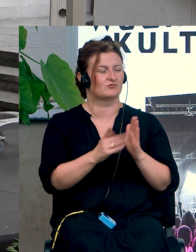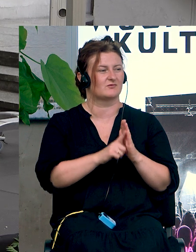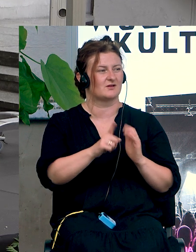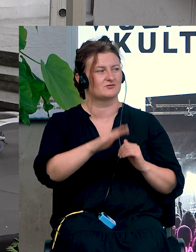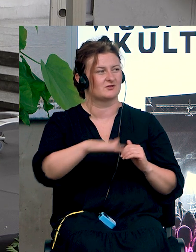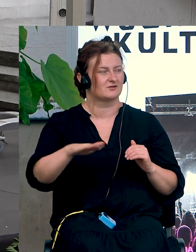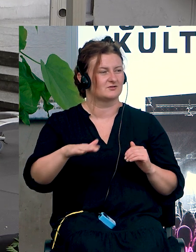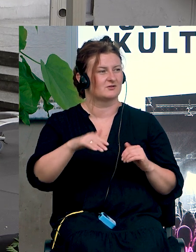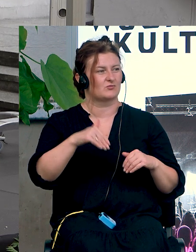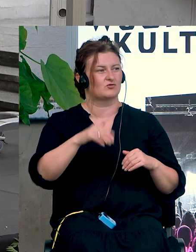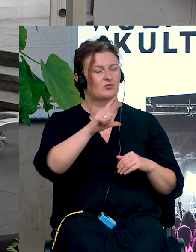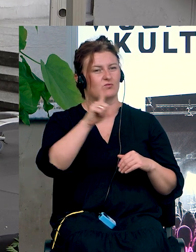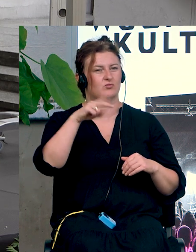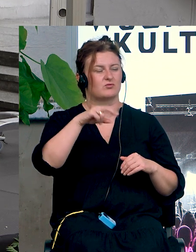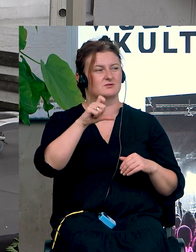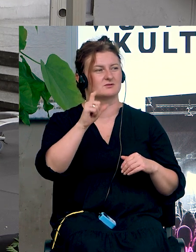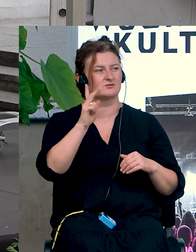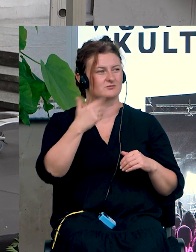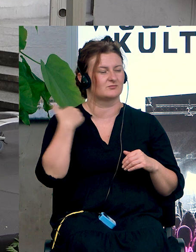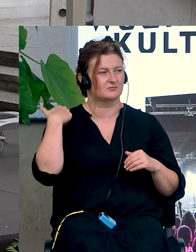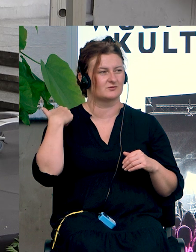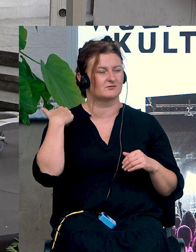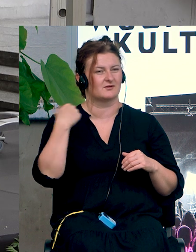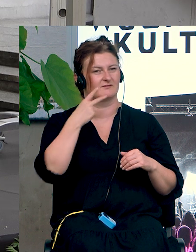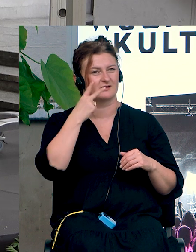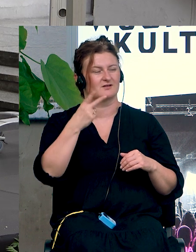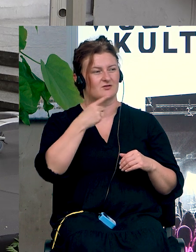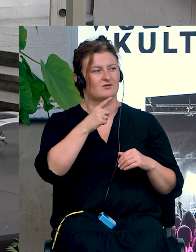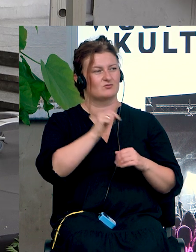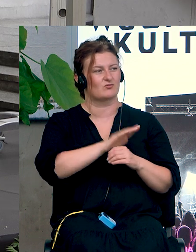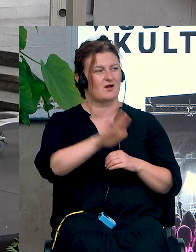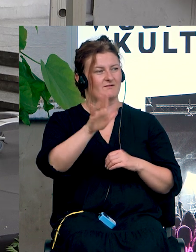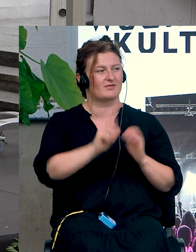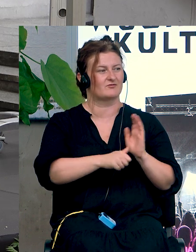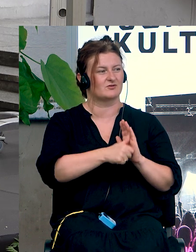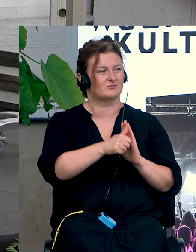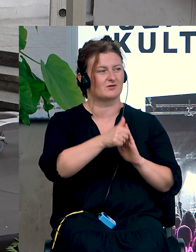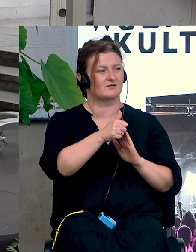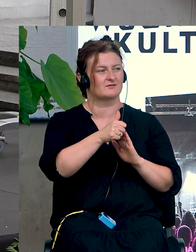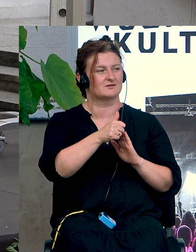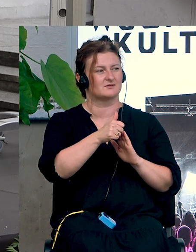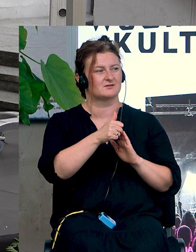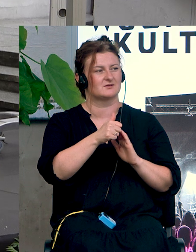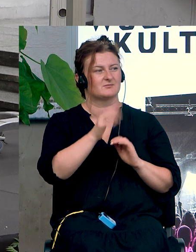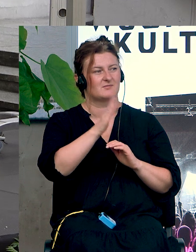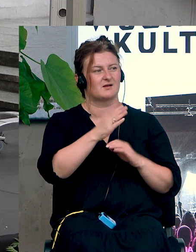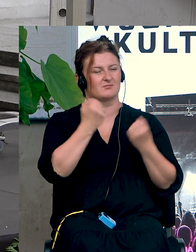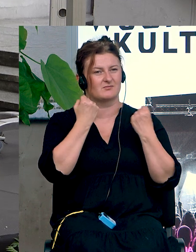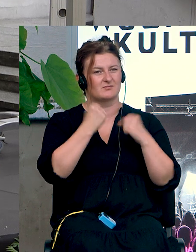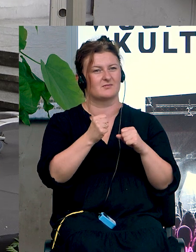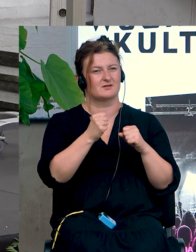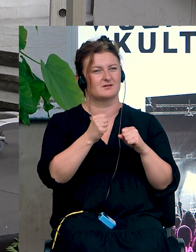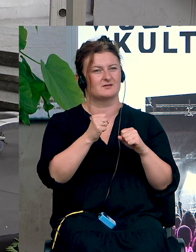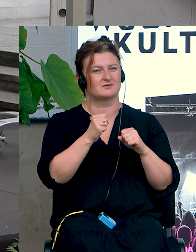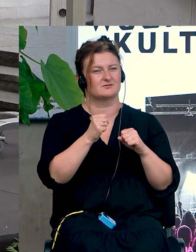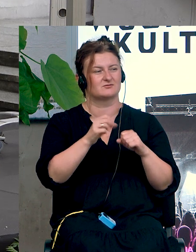і бачив легендарний скульптор, його самий дивовижний будинок на Україні. І це